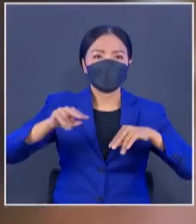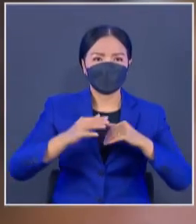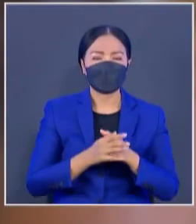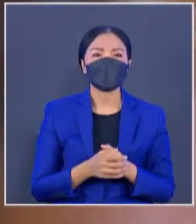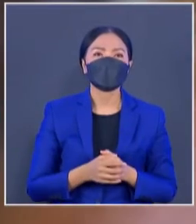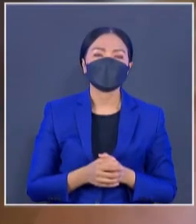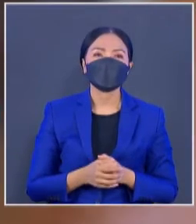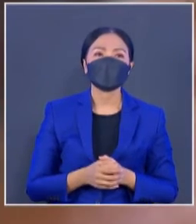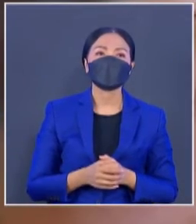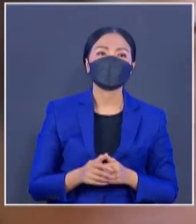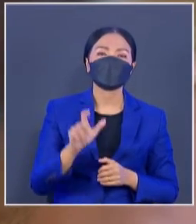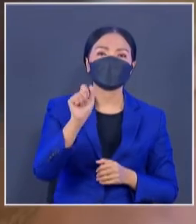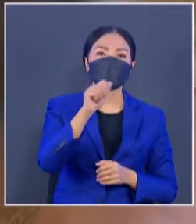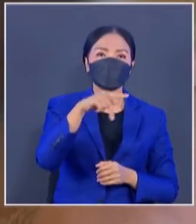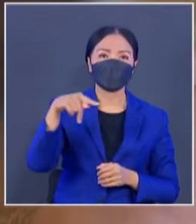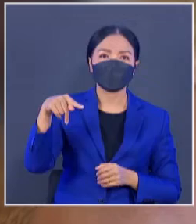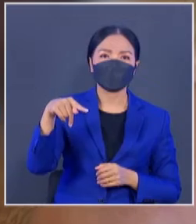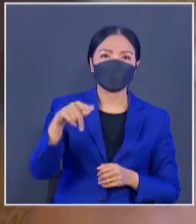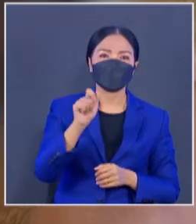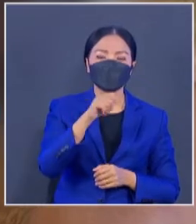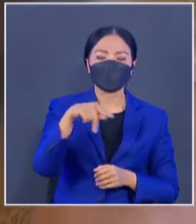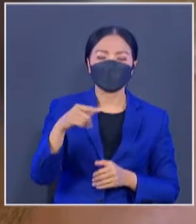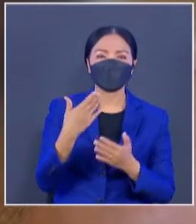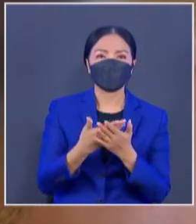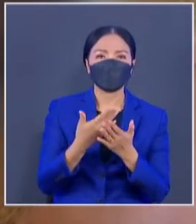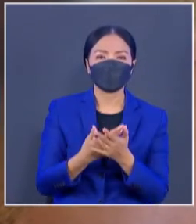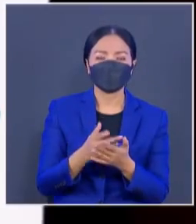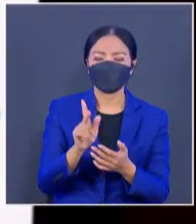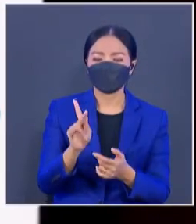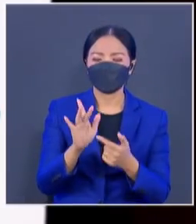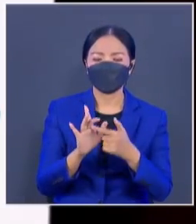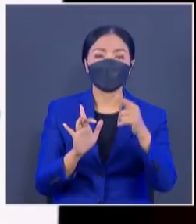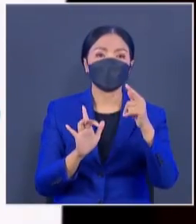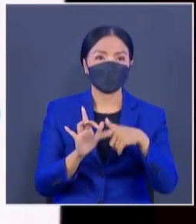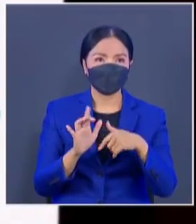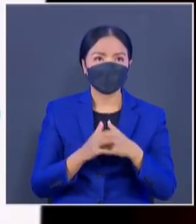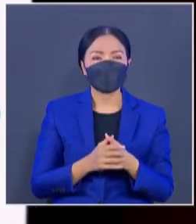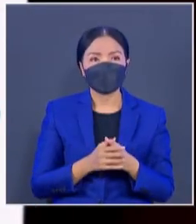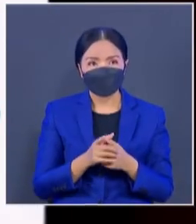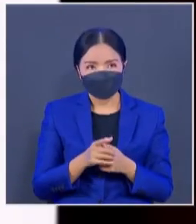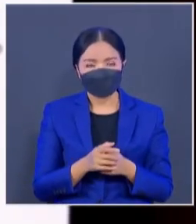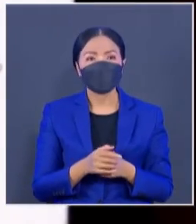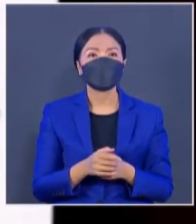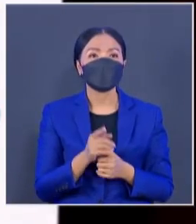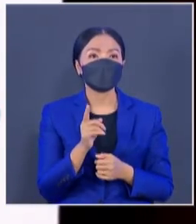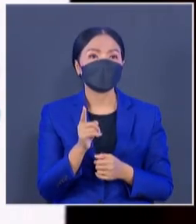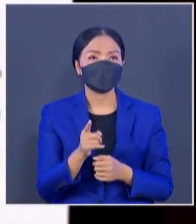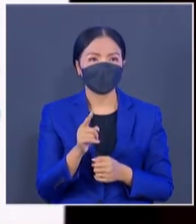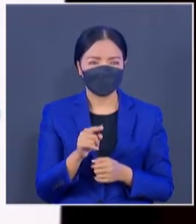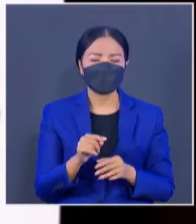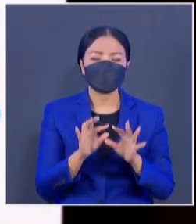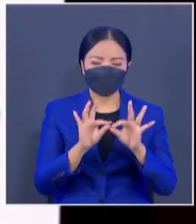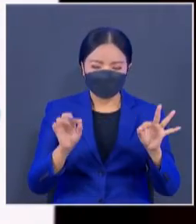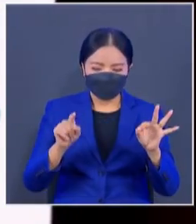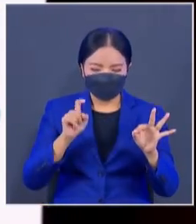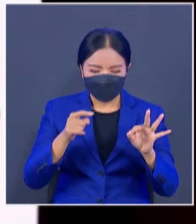ช็คแอปเงินกู้กรอกเข้าไปเลยรายละเอียดค่ะคุณผู้ชมและหากได้รับ SMS หรือว่ากดลิงก์เข้าไปแล้วสามารถที่จะขอคำแน